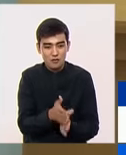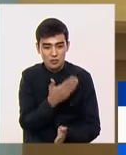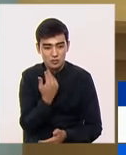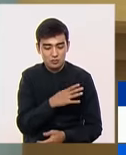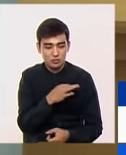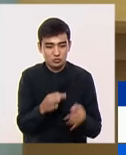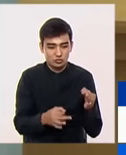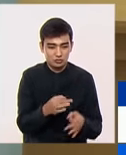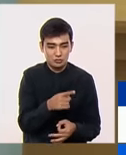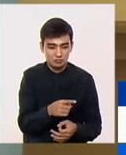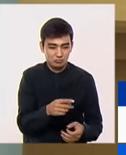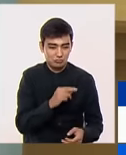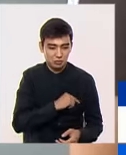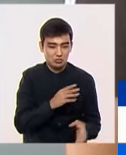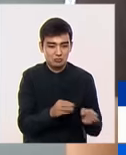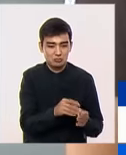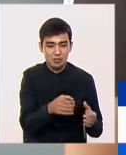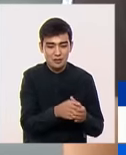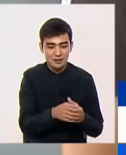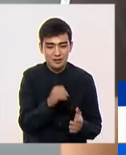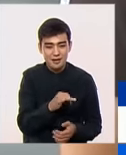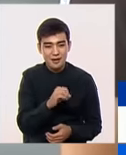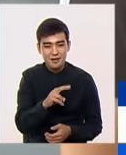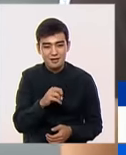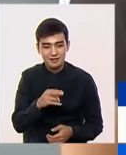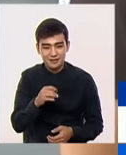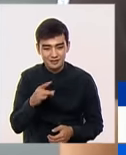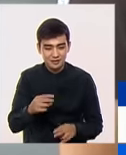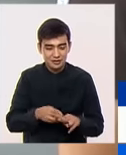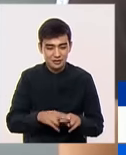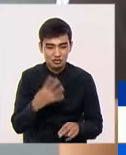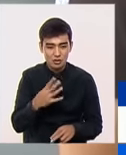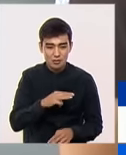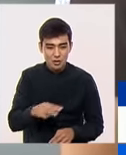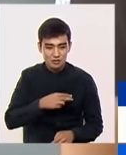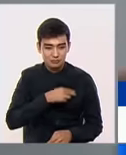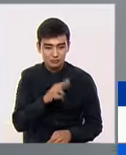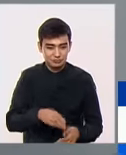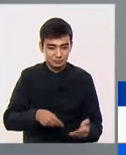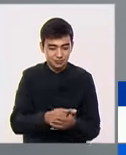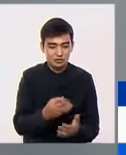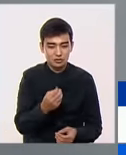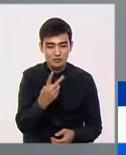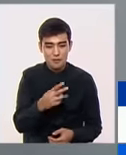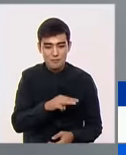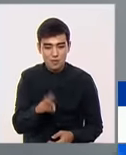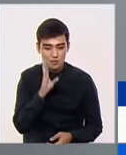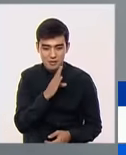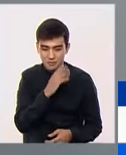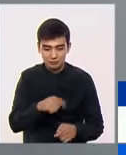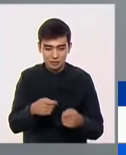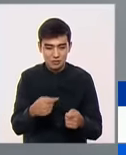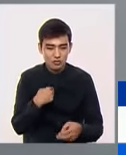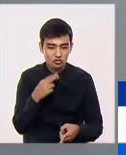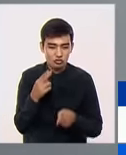признал его сотрудникам александр музыка также должен выплатить 4 миллионов супругу погибшие и 2 миллиона матери он намерен обжаловать